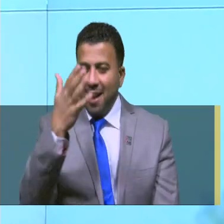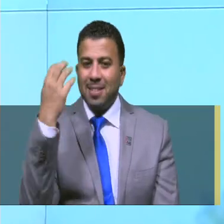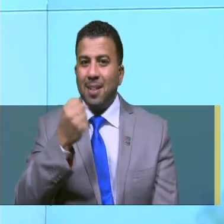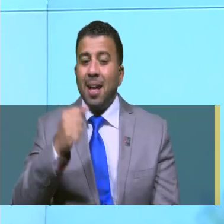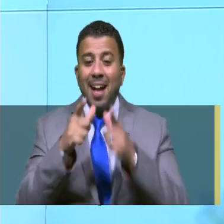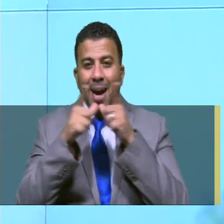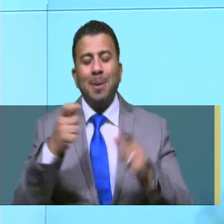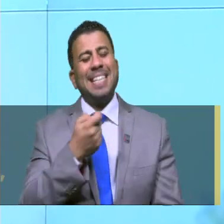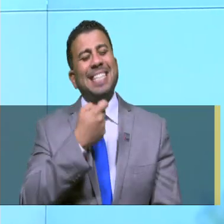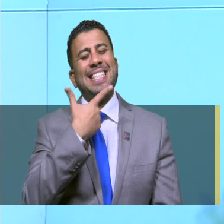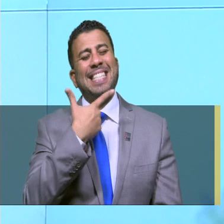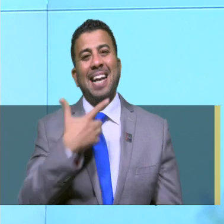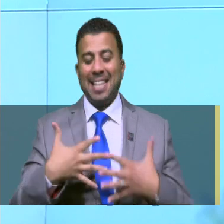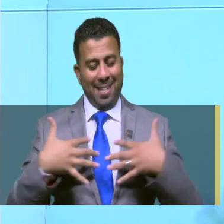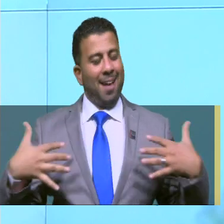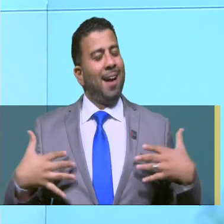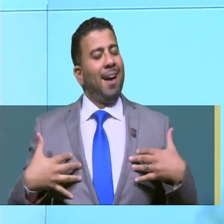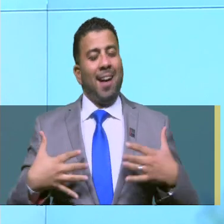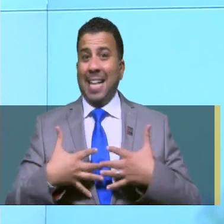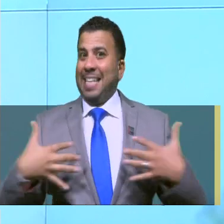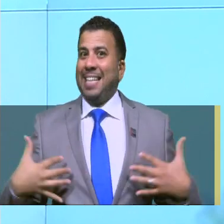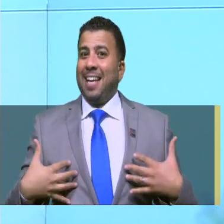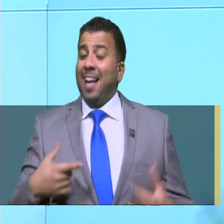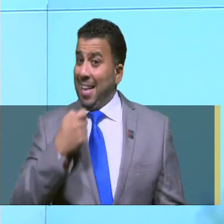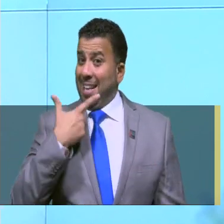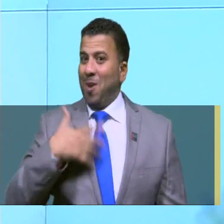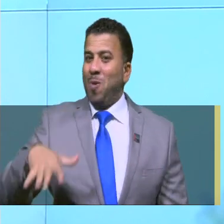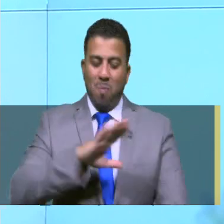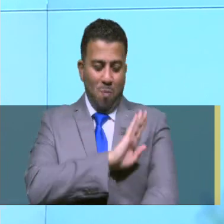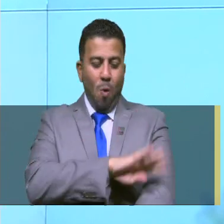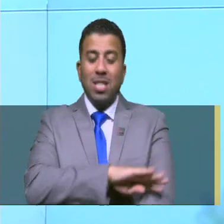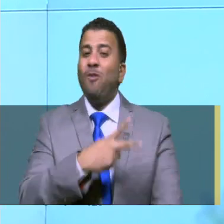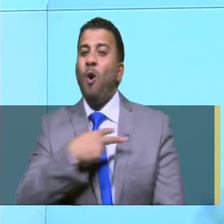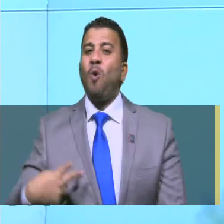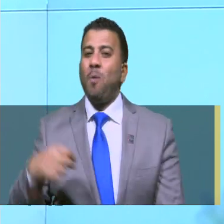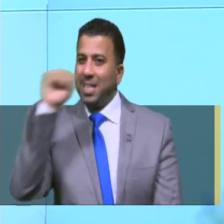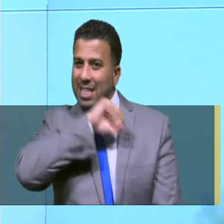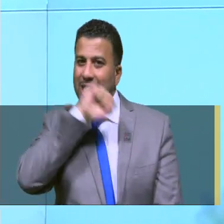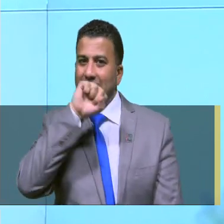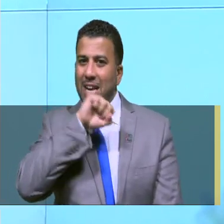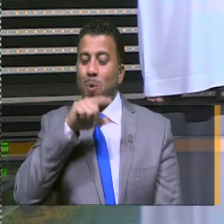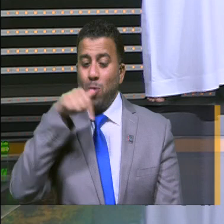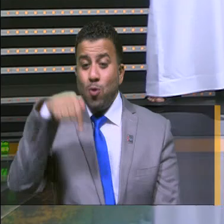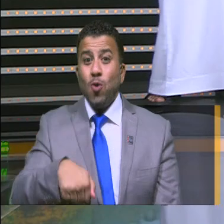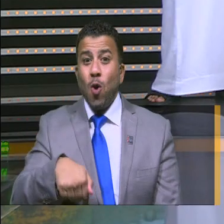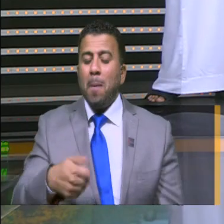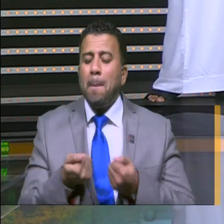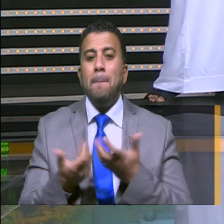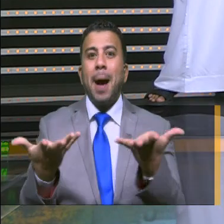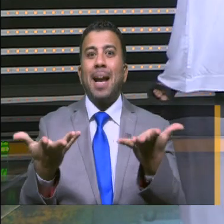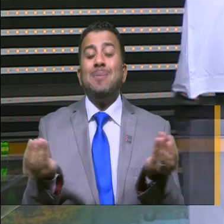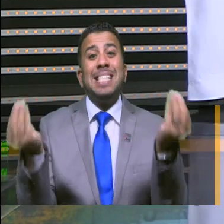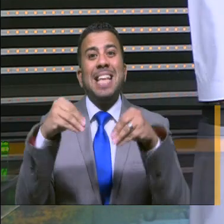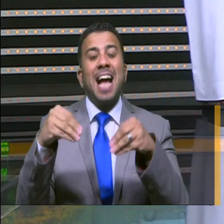خبر سار بل خبر يثلج الصدور، هكذا هو لسان حال موظفي حكومة الشارقة الذين شملتهم اليوم مكرمة صاحب